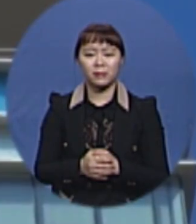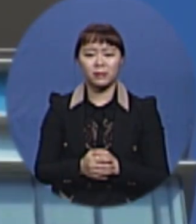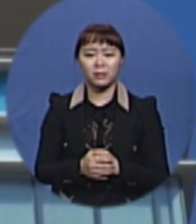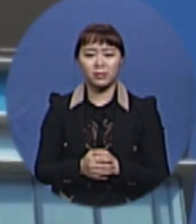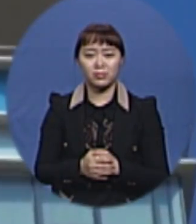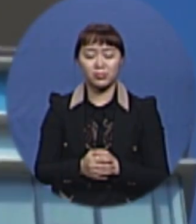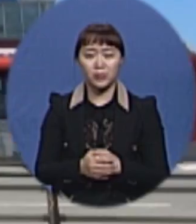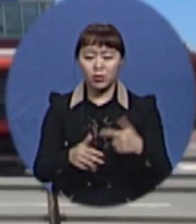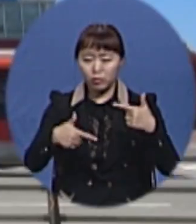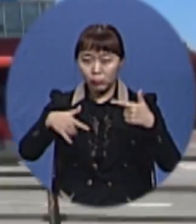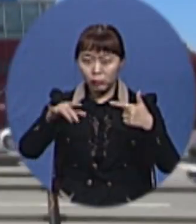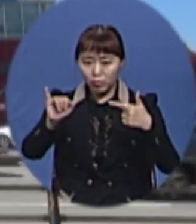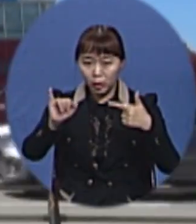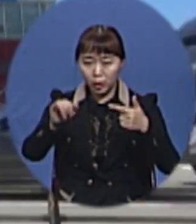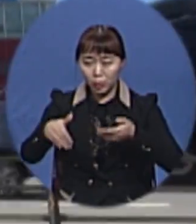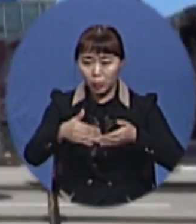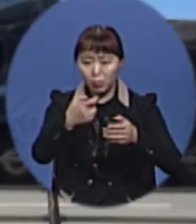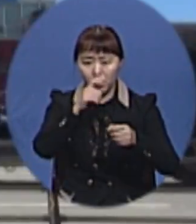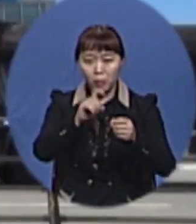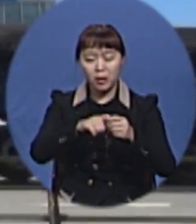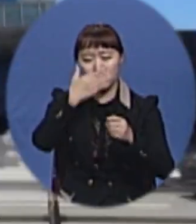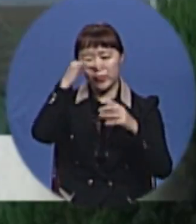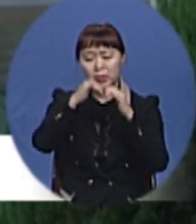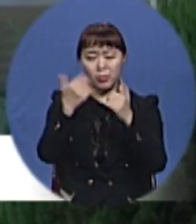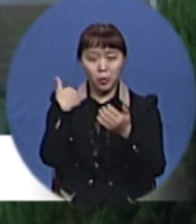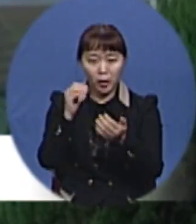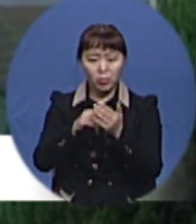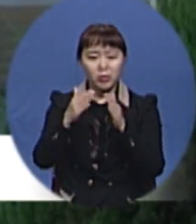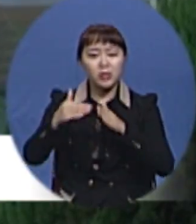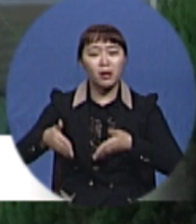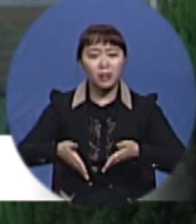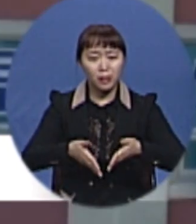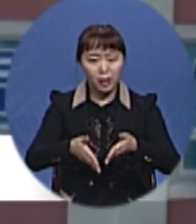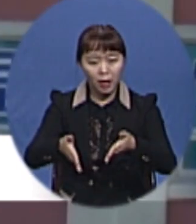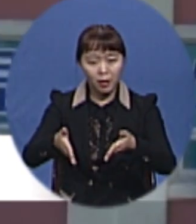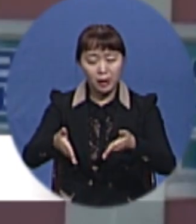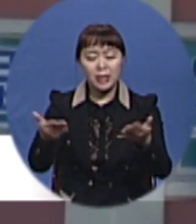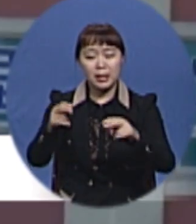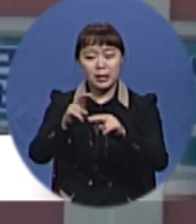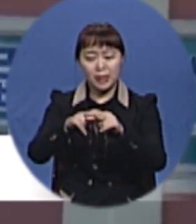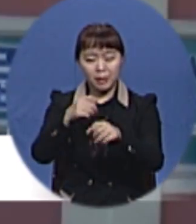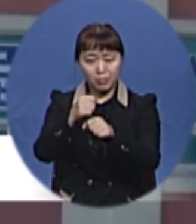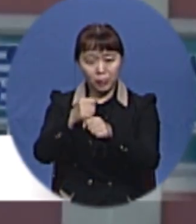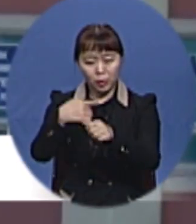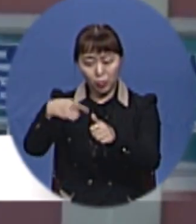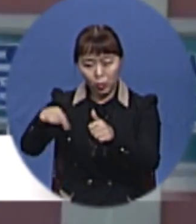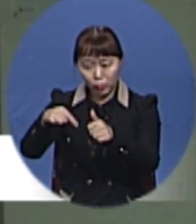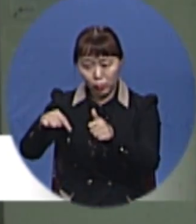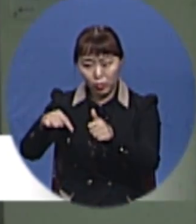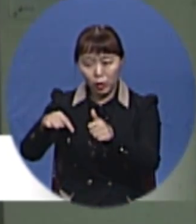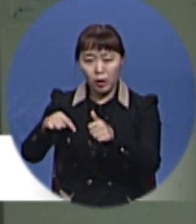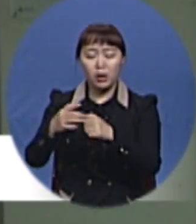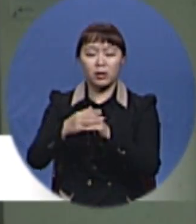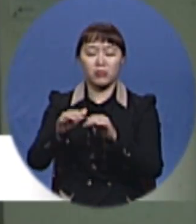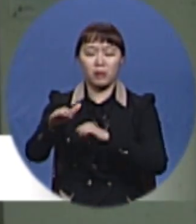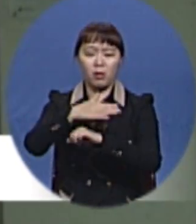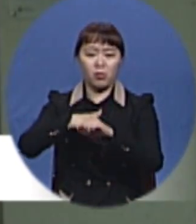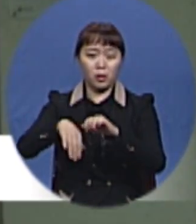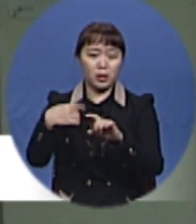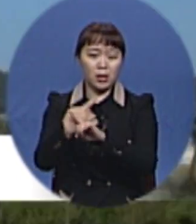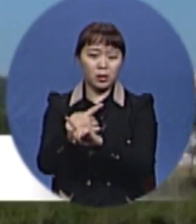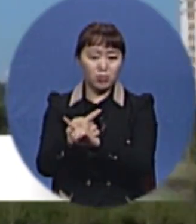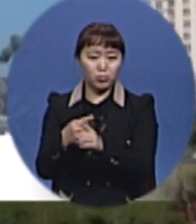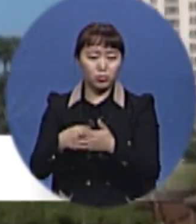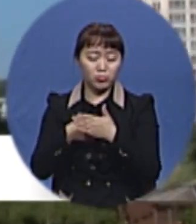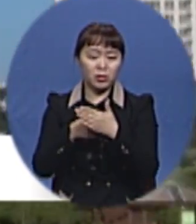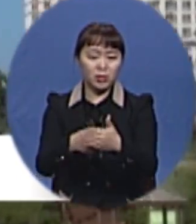민선 6기 도청 목표는 청년이 돌아오는 전남, 청년 일자리 창출, 교육, 정주 여건 개선 등의 대책을